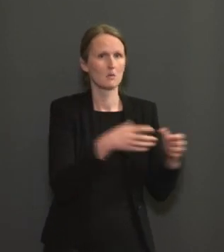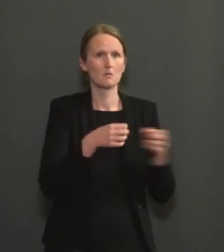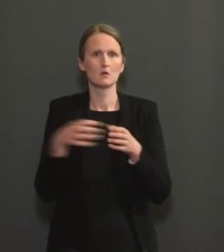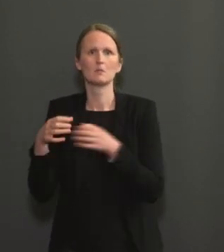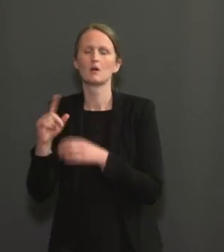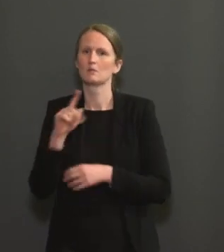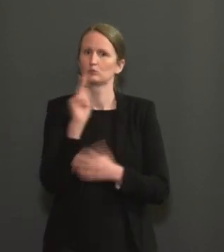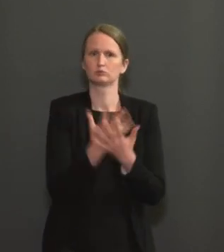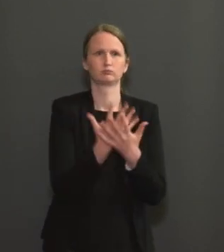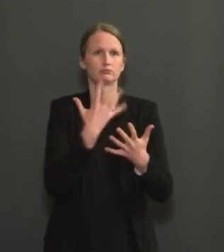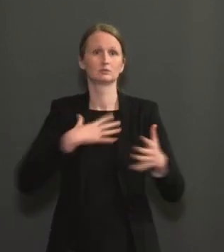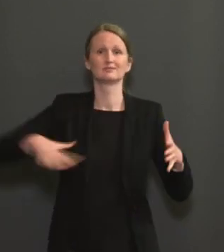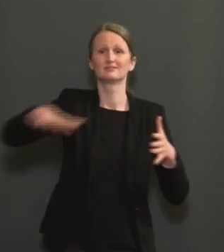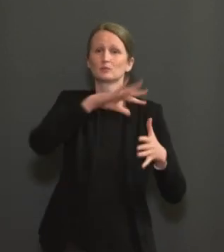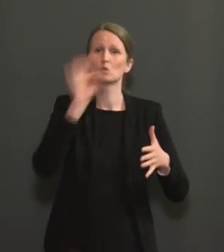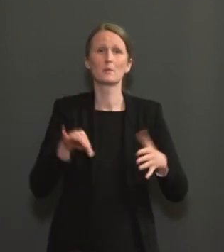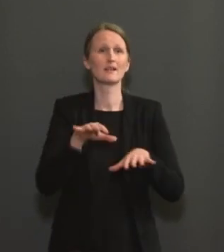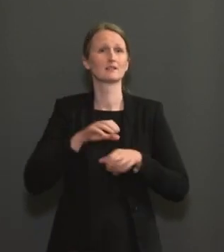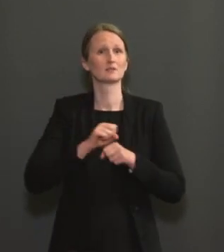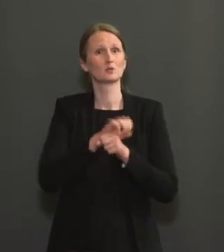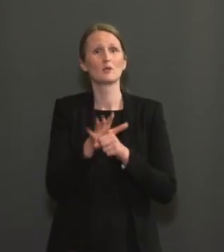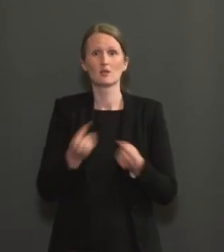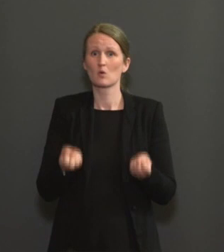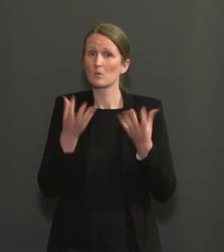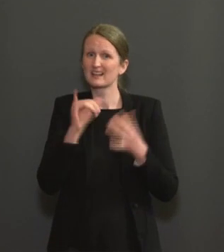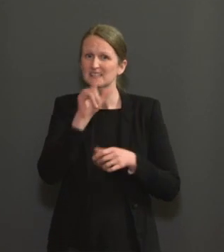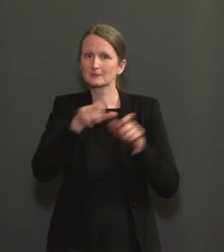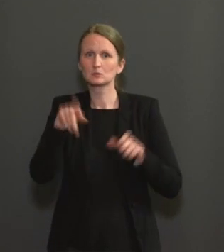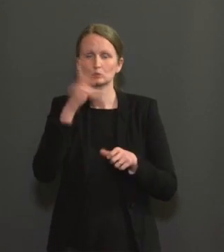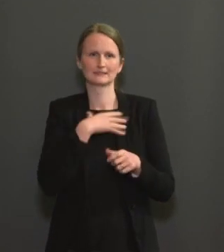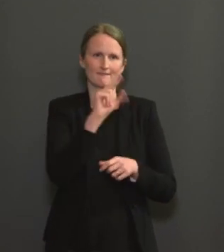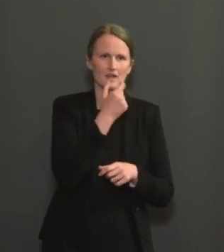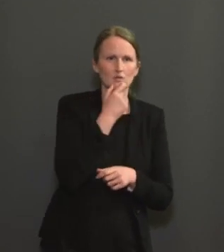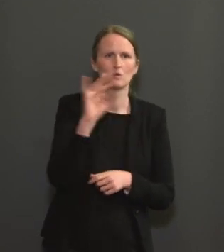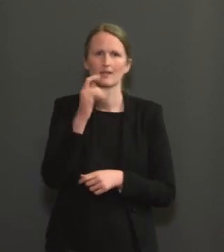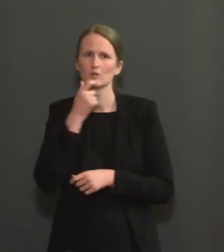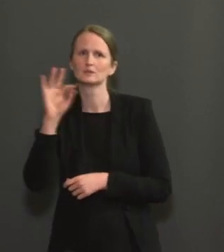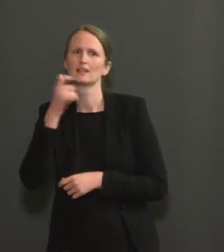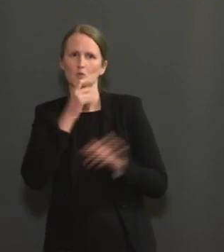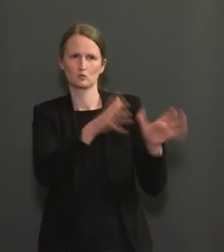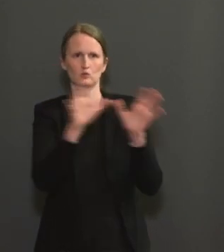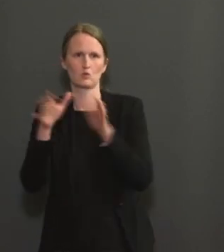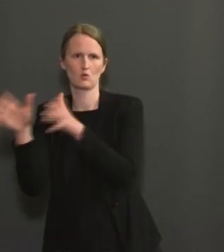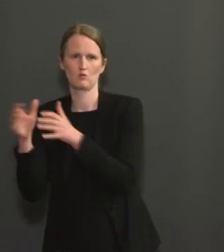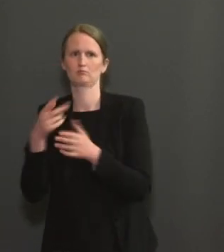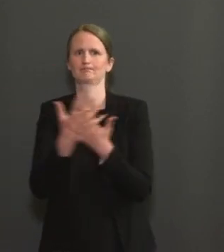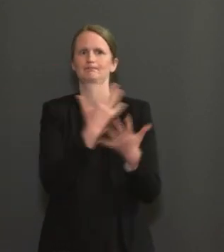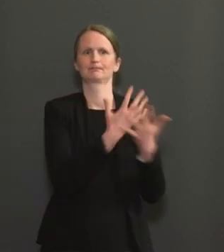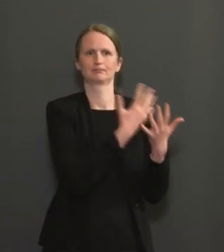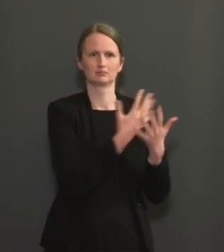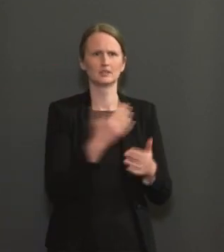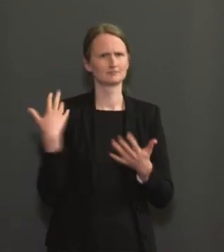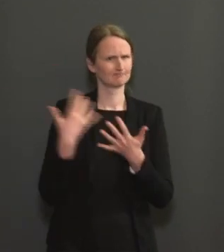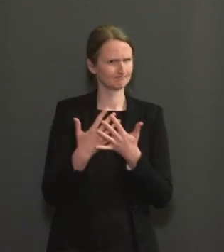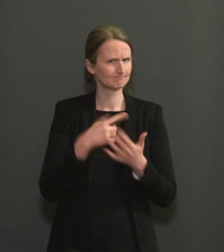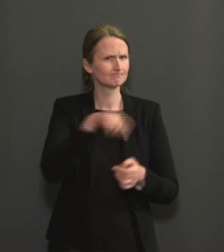50 ans qui sont les plus touchées. Nous vous parlons beaucoup des enfants ces derniers temps, des enfants entre 0 et 9 ans, et nous vous